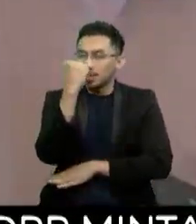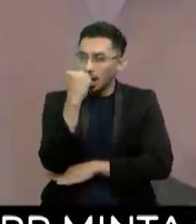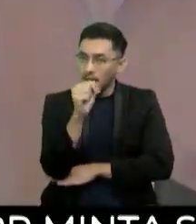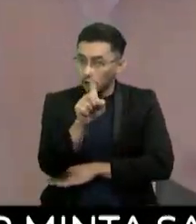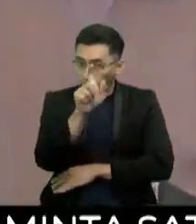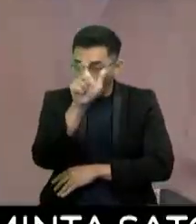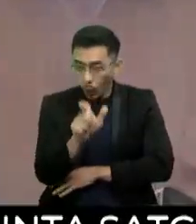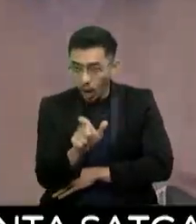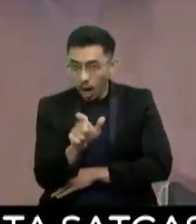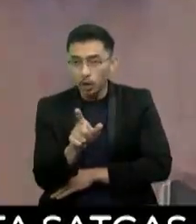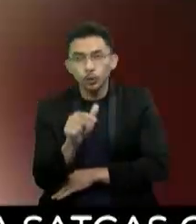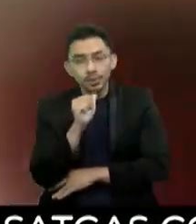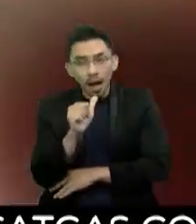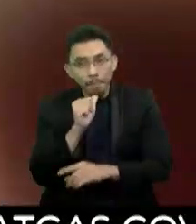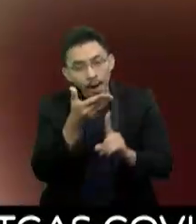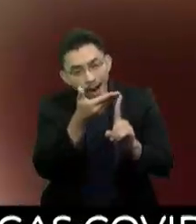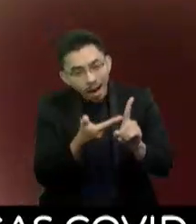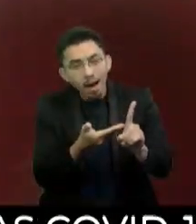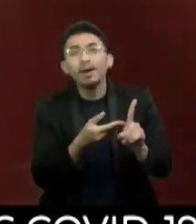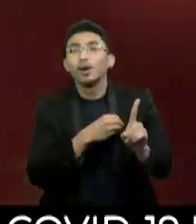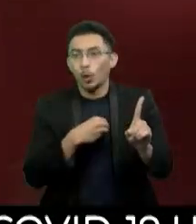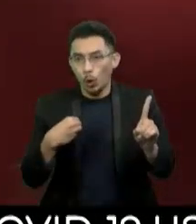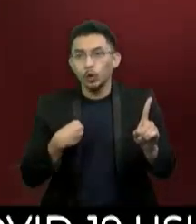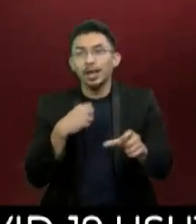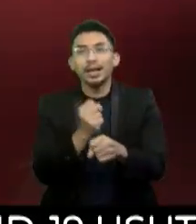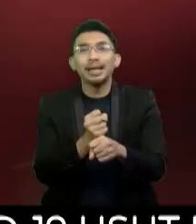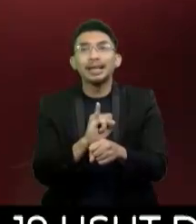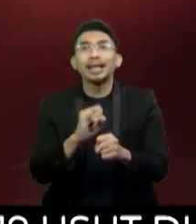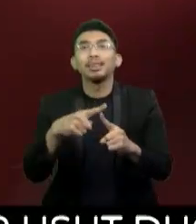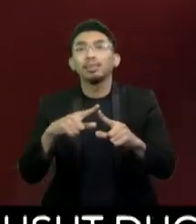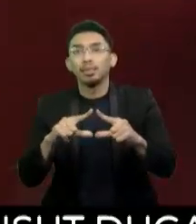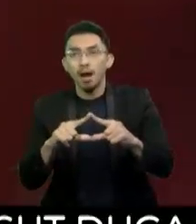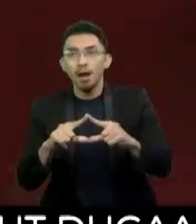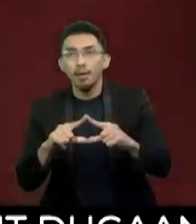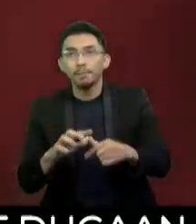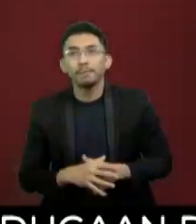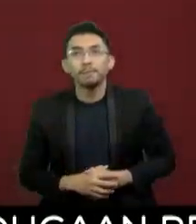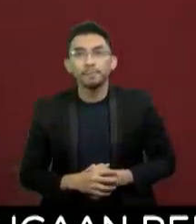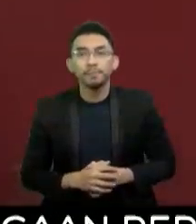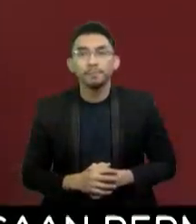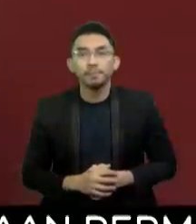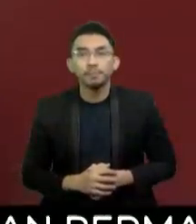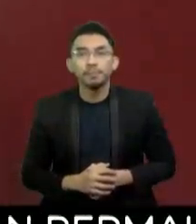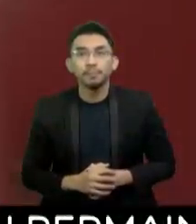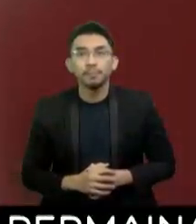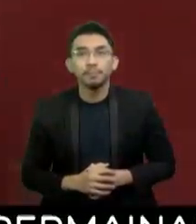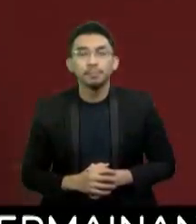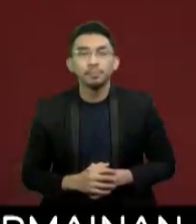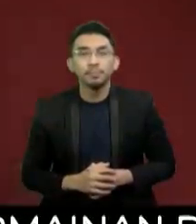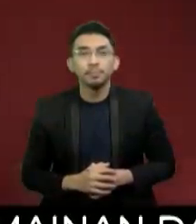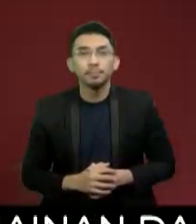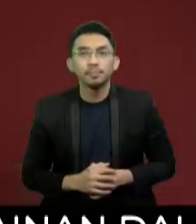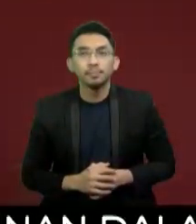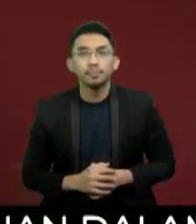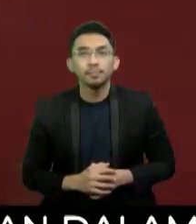dokter Gita. Sebelumnya video warga dalam sebuah program vaksinasi di sekolah dasar diduga ada murid mendapatkan suntikan